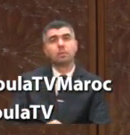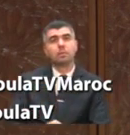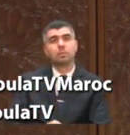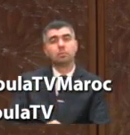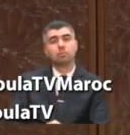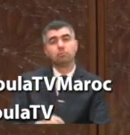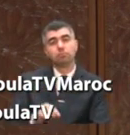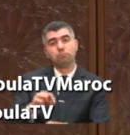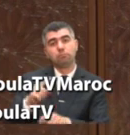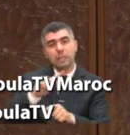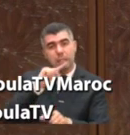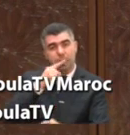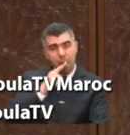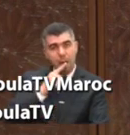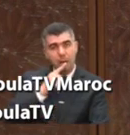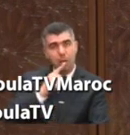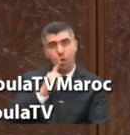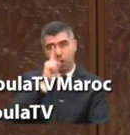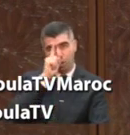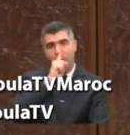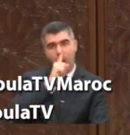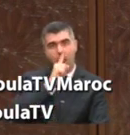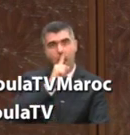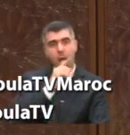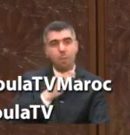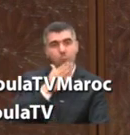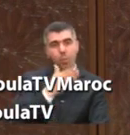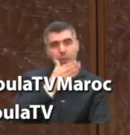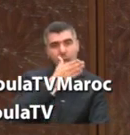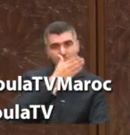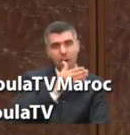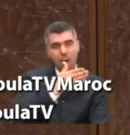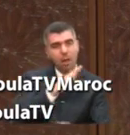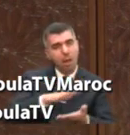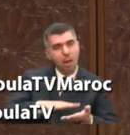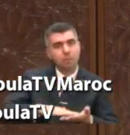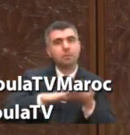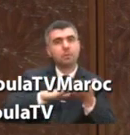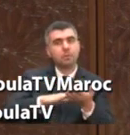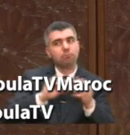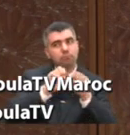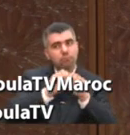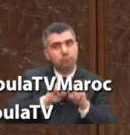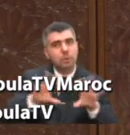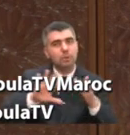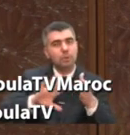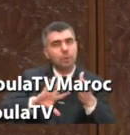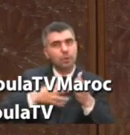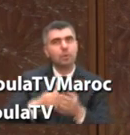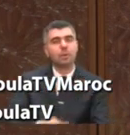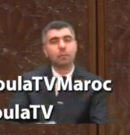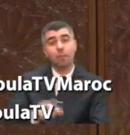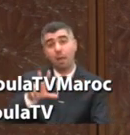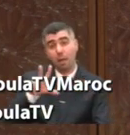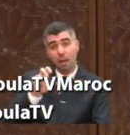هذا المنتوج هذا غادي يكون عنده يعني واحد الاثار ايجابي جدا. ومن طبيعه الحال خصكم تعرفوا